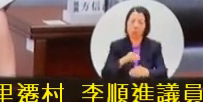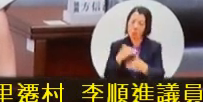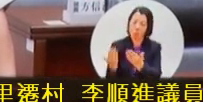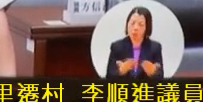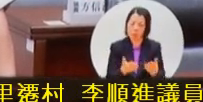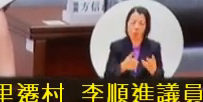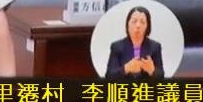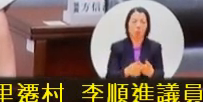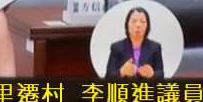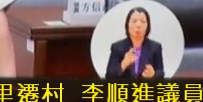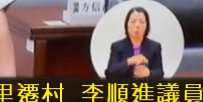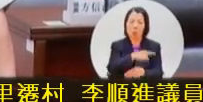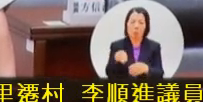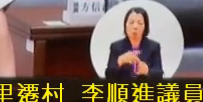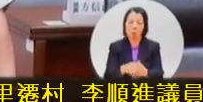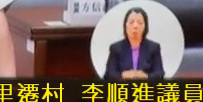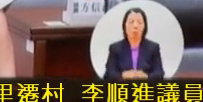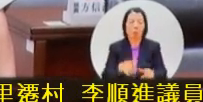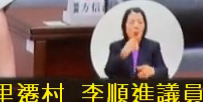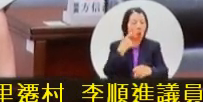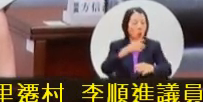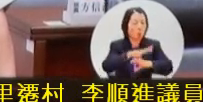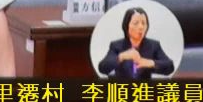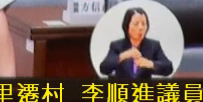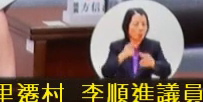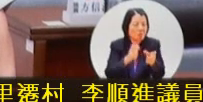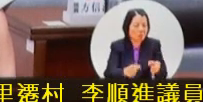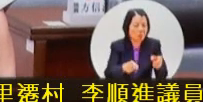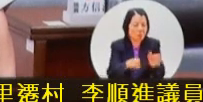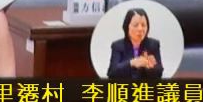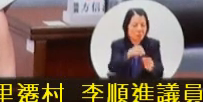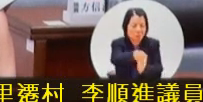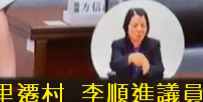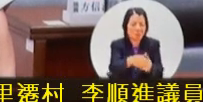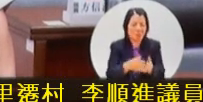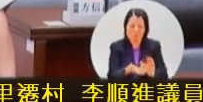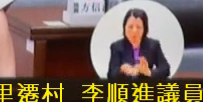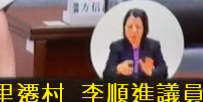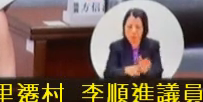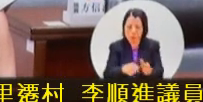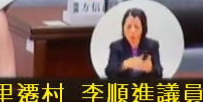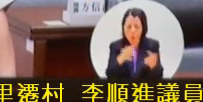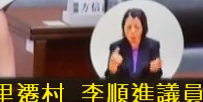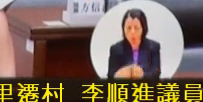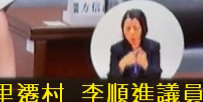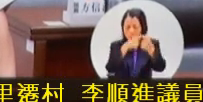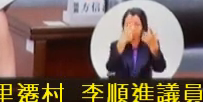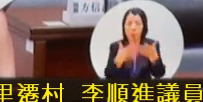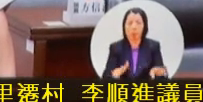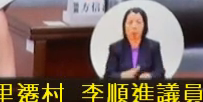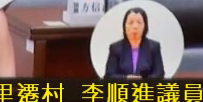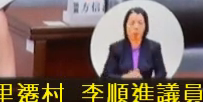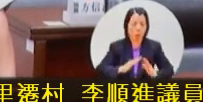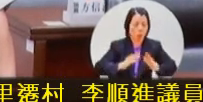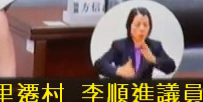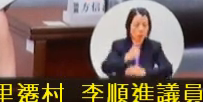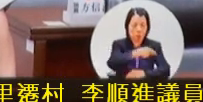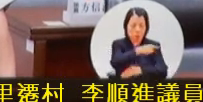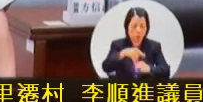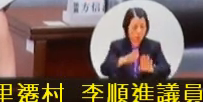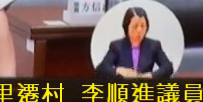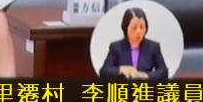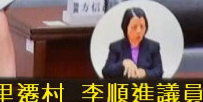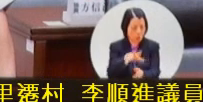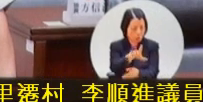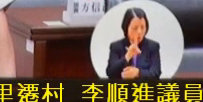方大家责难，才会有今天韩市长的产生。请用一样引以为戒，我们虽然我们只是